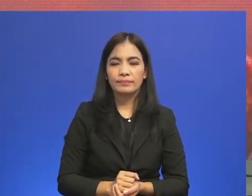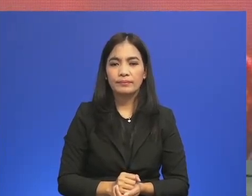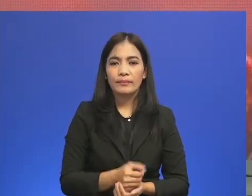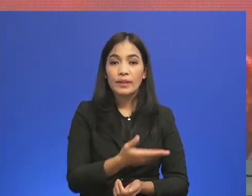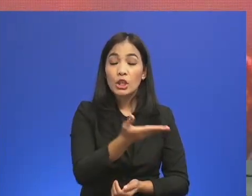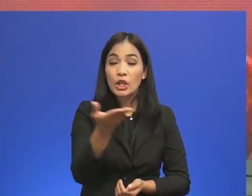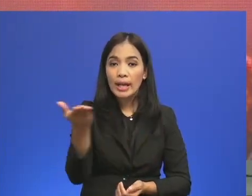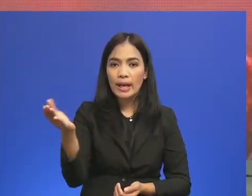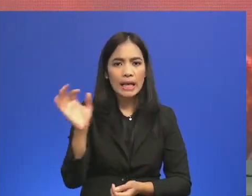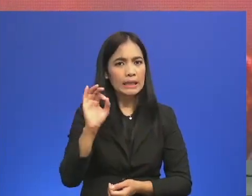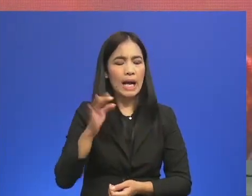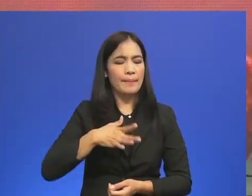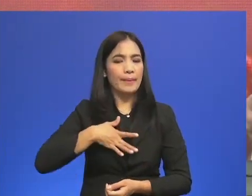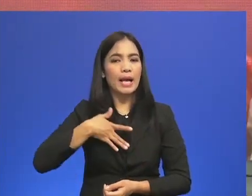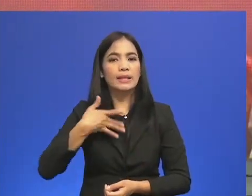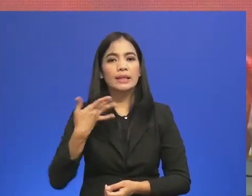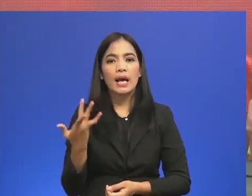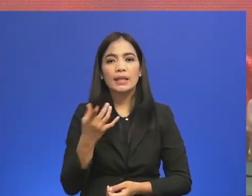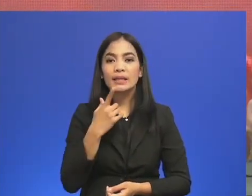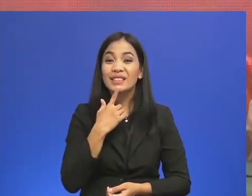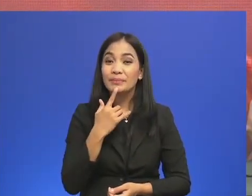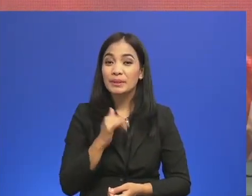Saudara jangan merasa